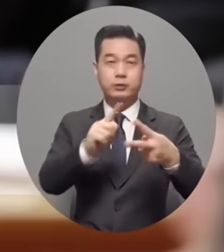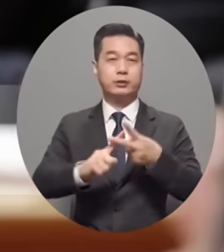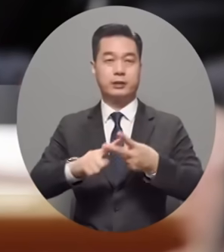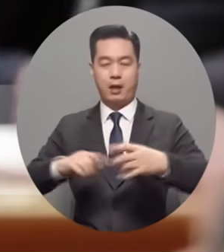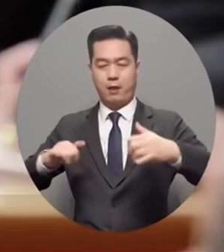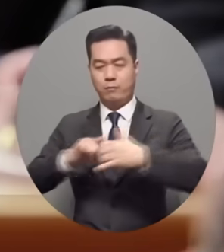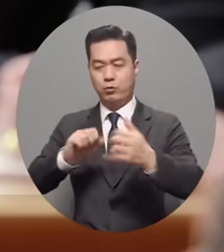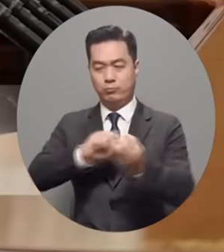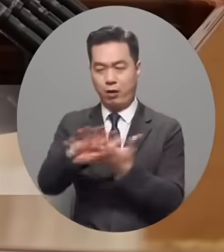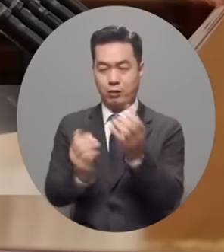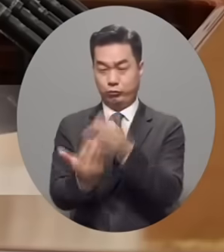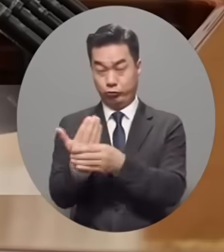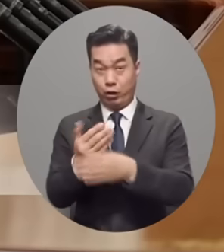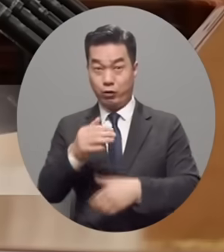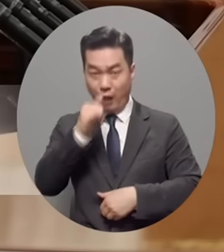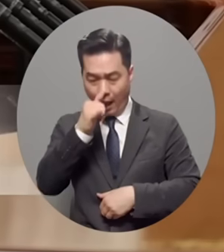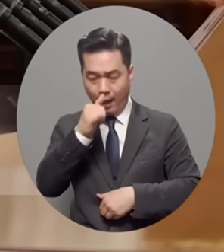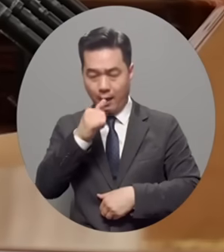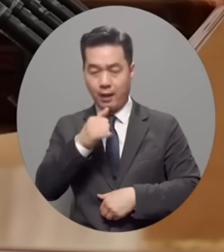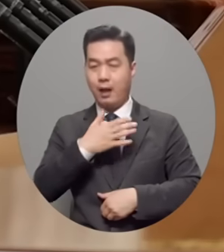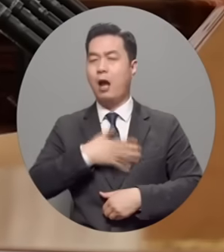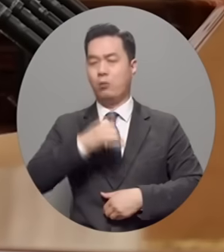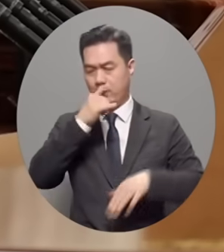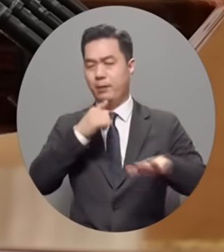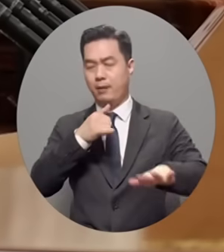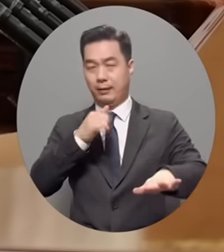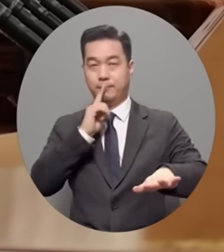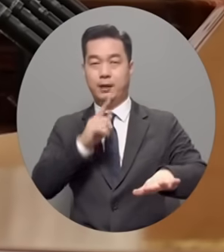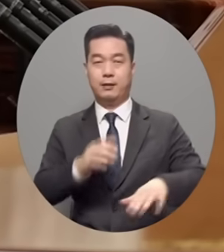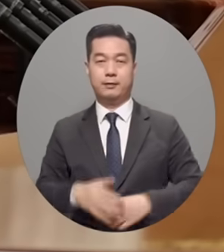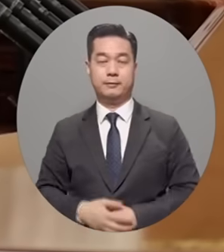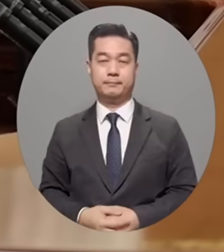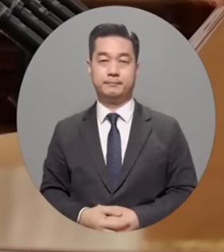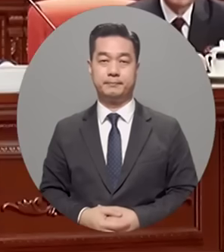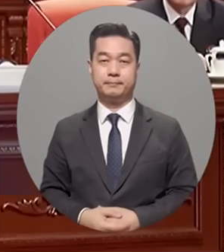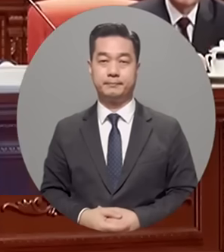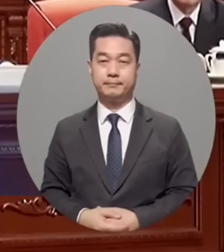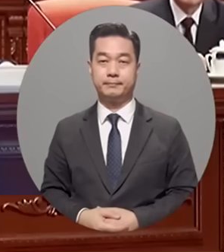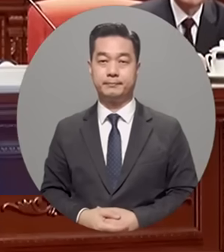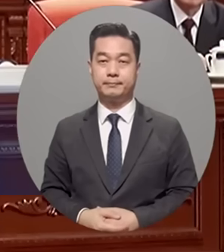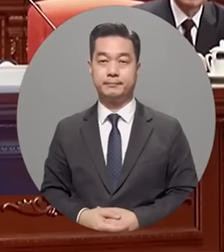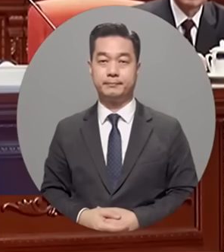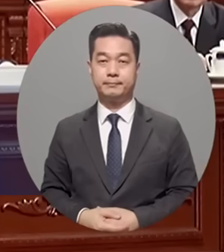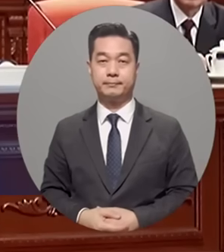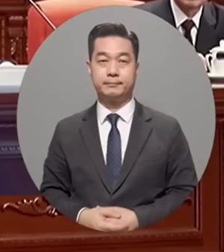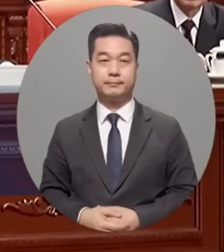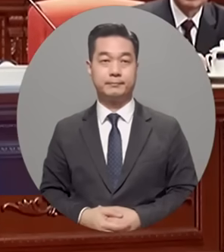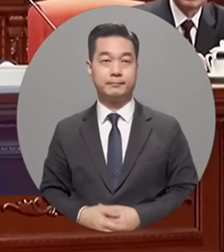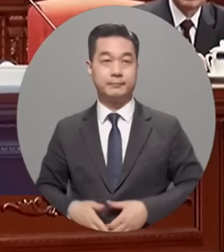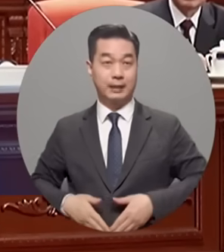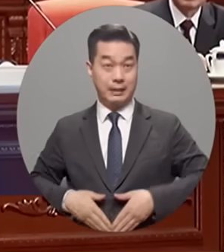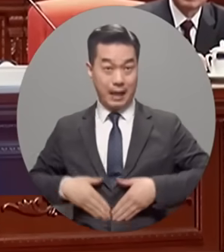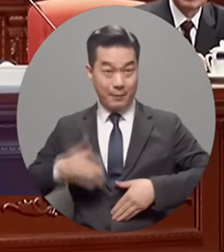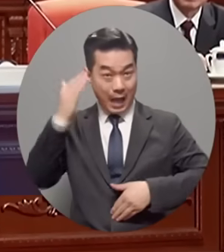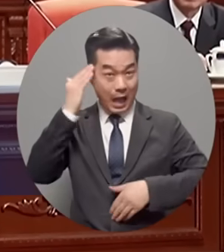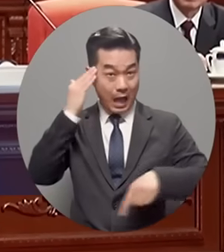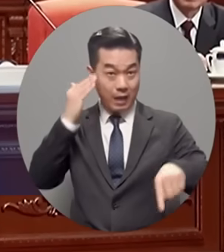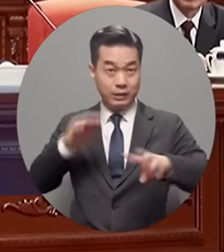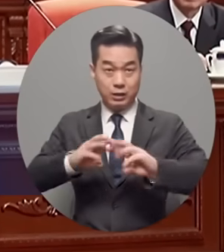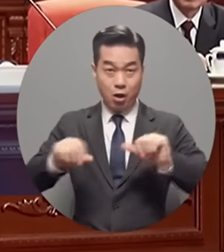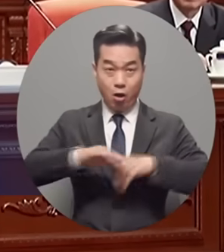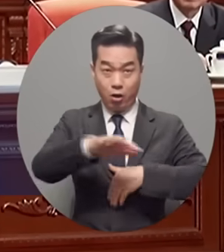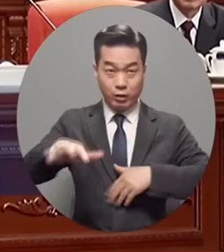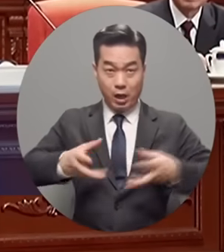수 있다는 걸 기정사실로 해야 한다고도 말했습니다. 남수선 전 영토를 평정하기 위한 대사변 준비에